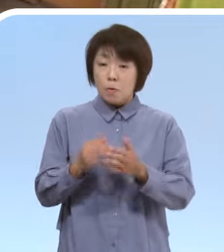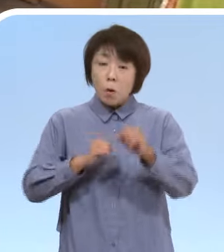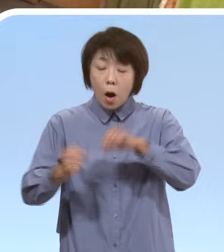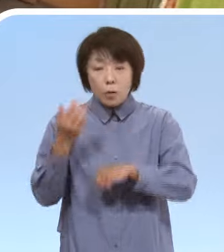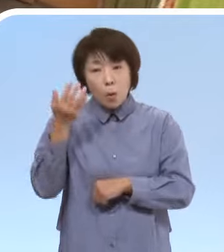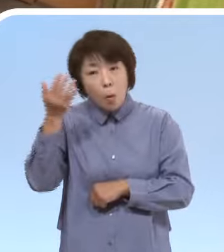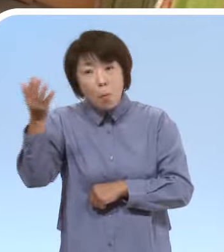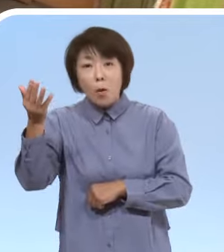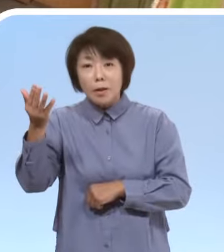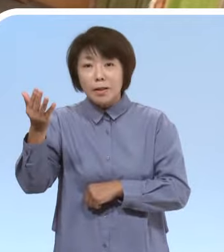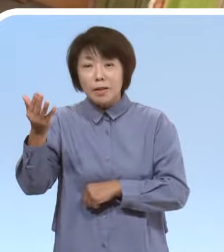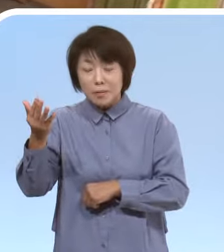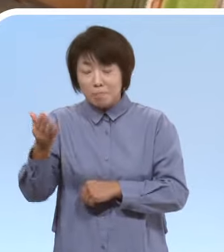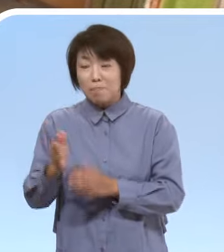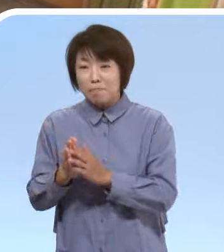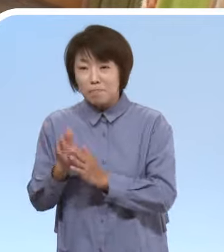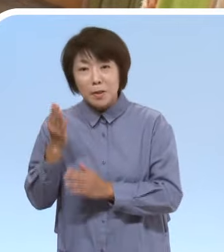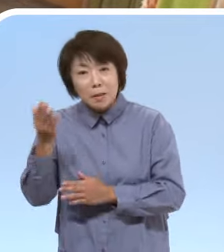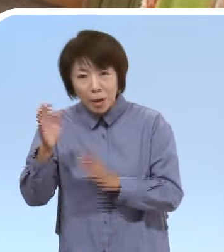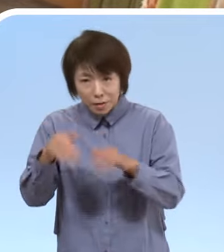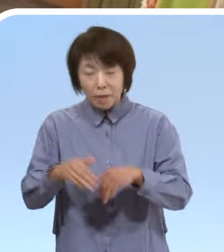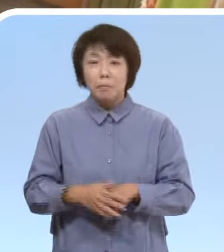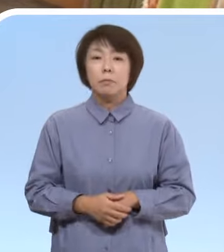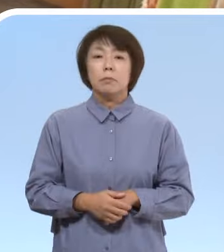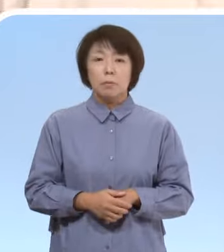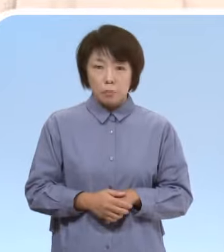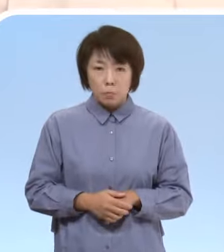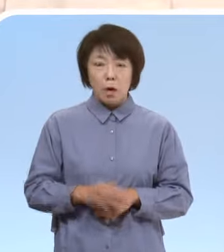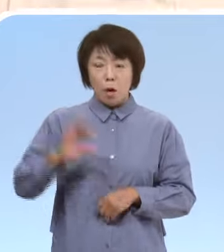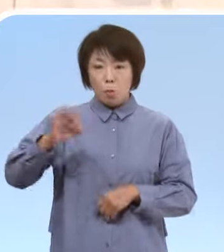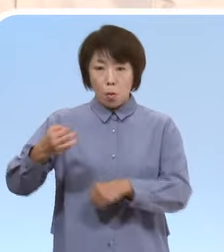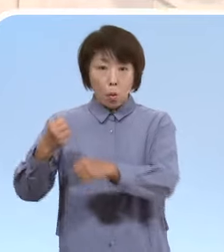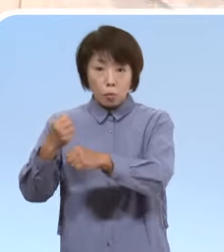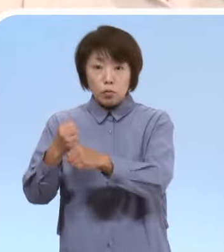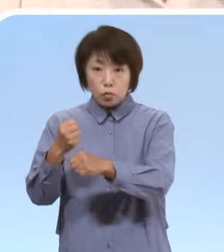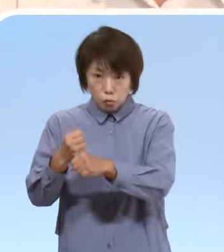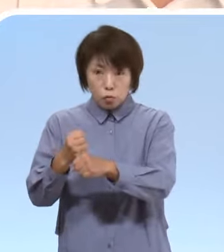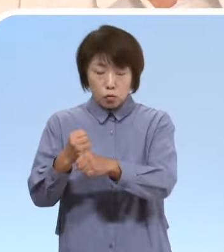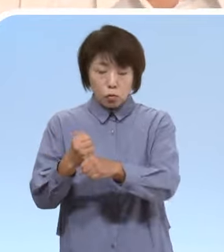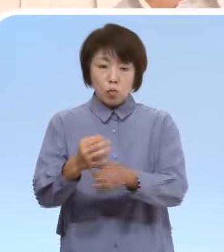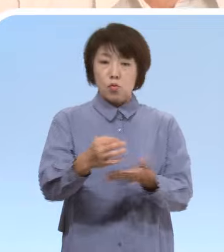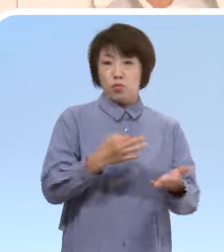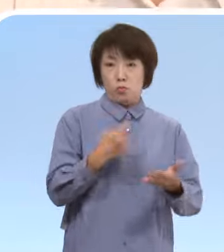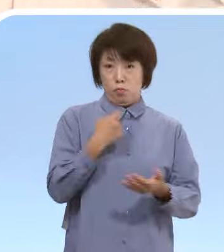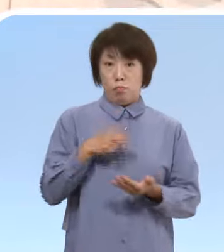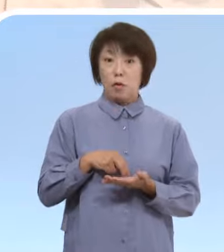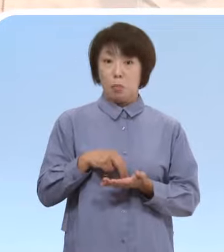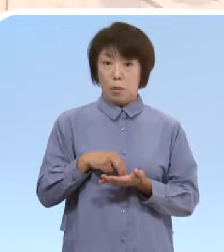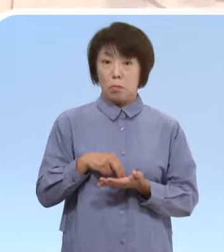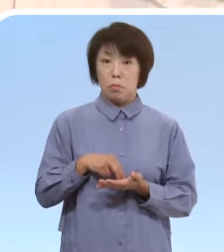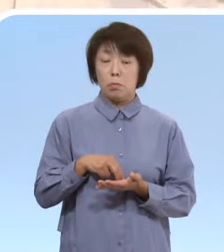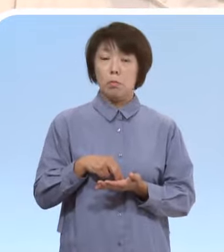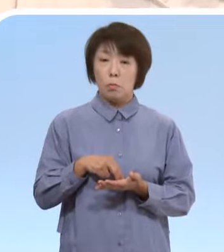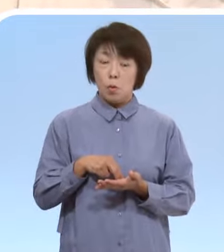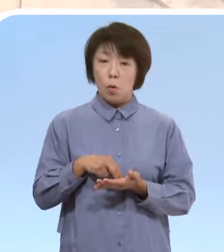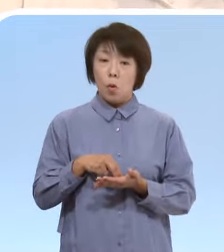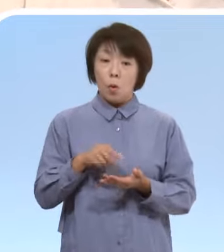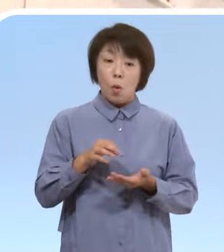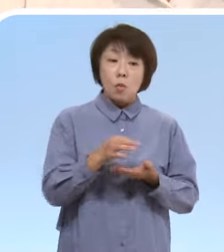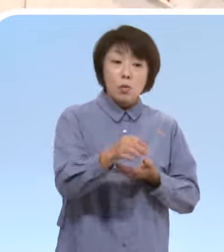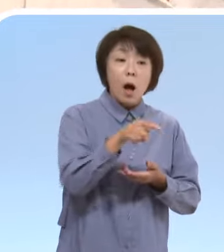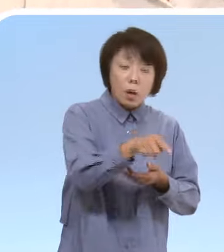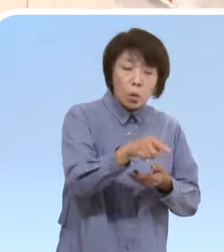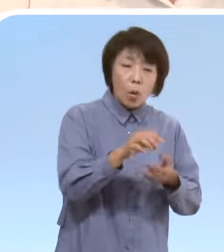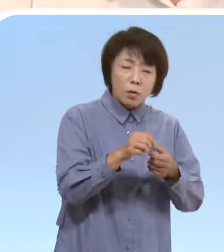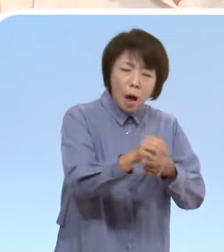にフィーパビへの思いをお聞きしました。 やっぱり物を作って売る立場として、どうや